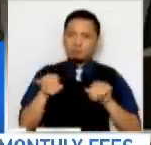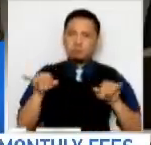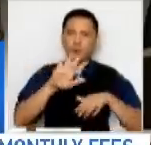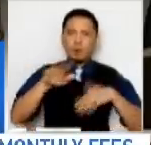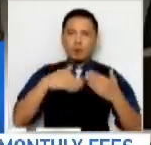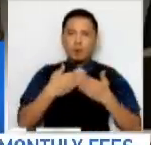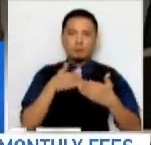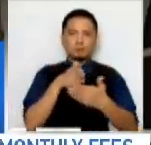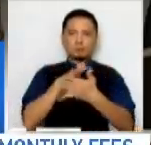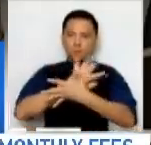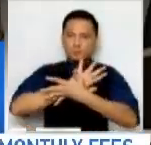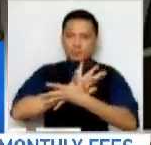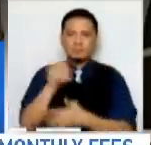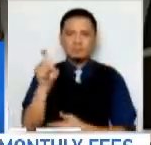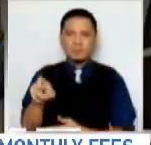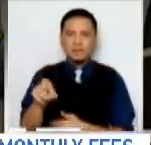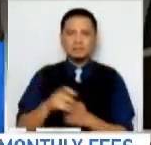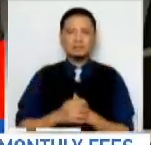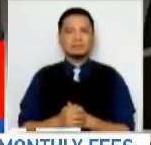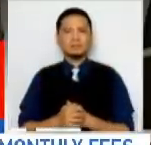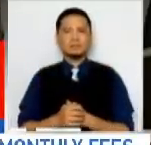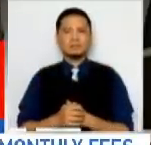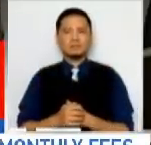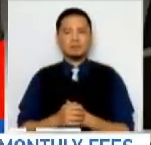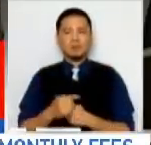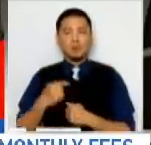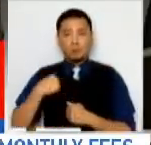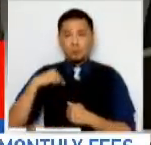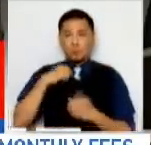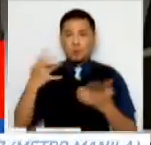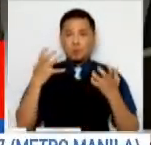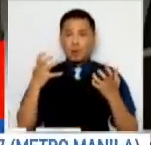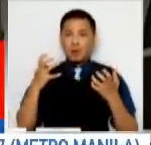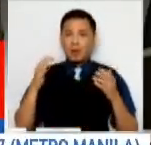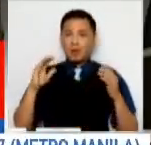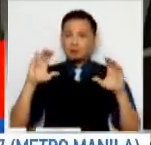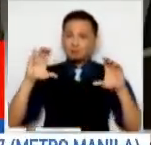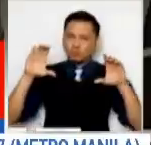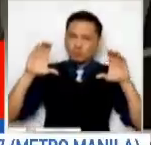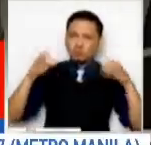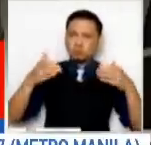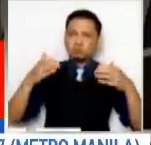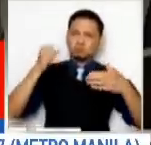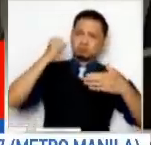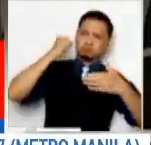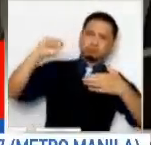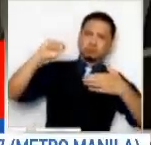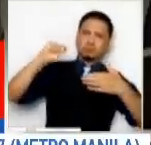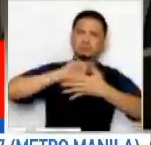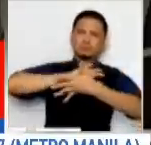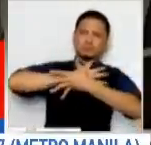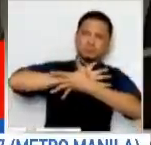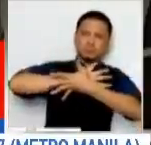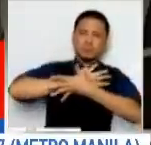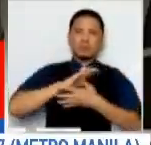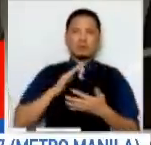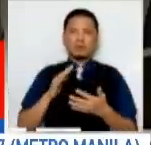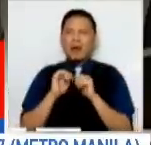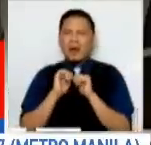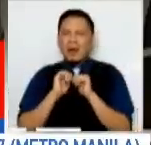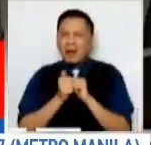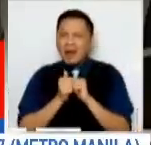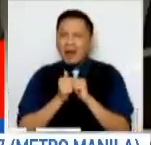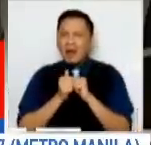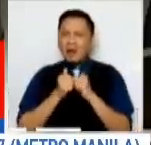We want to establish herd immunity or population immunity. E paano tayo magkakaroon ng herd